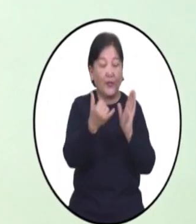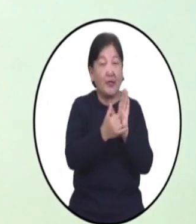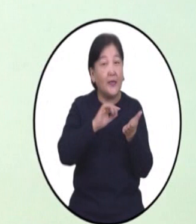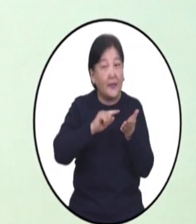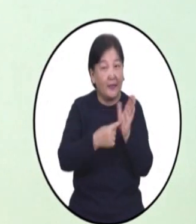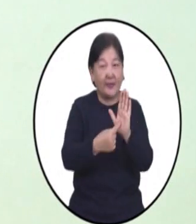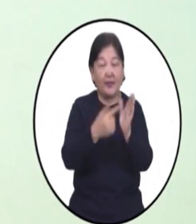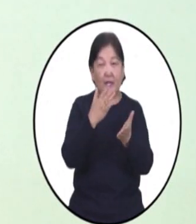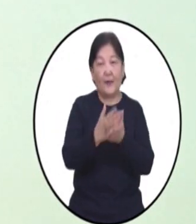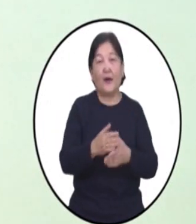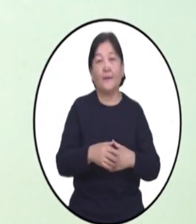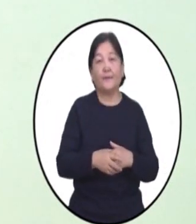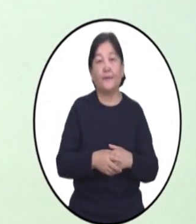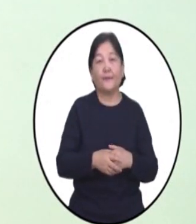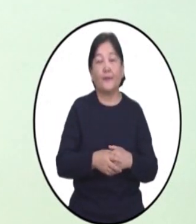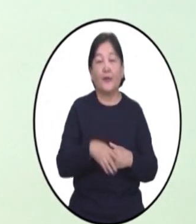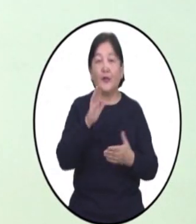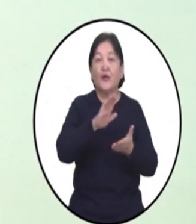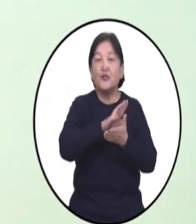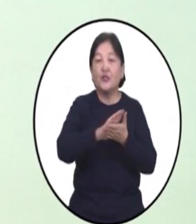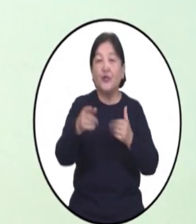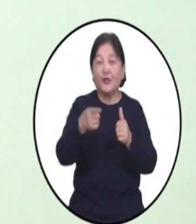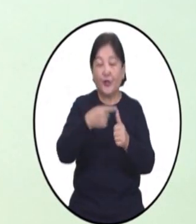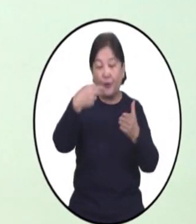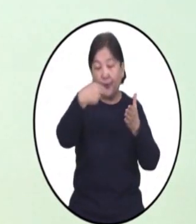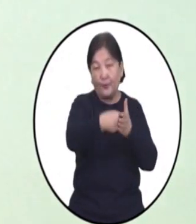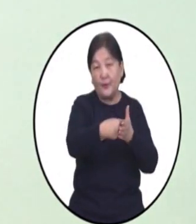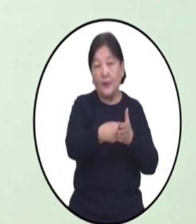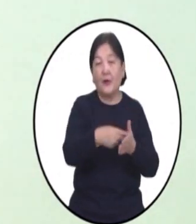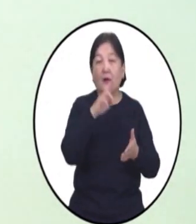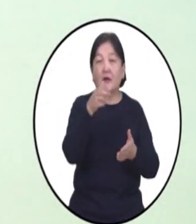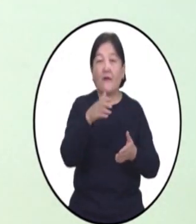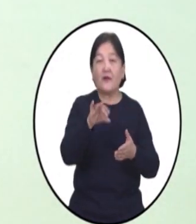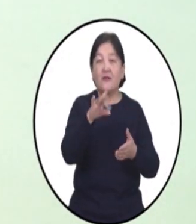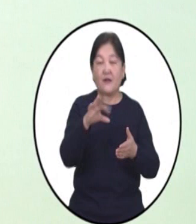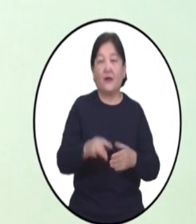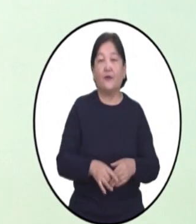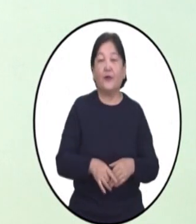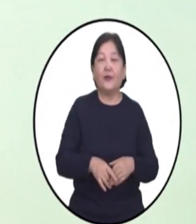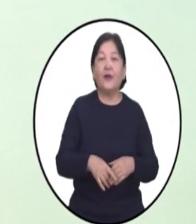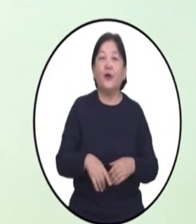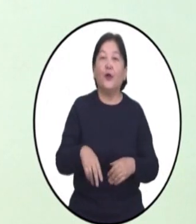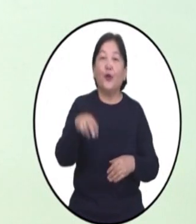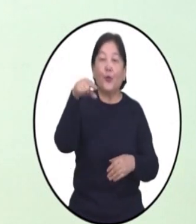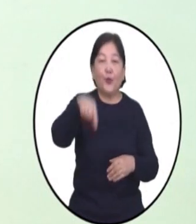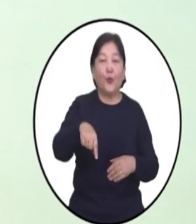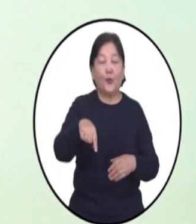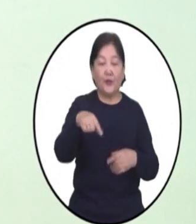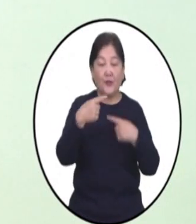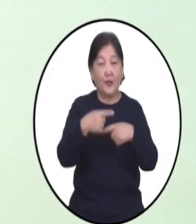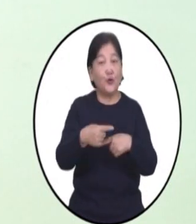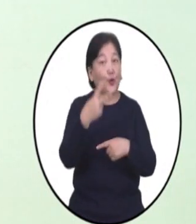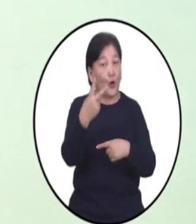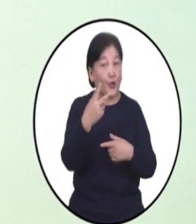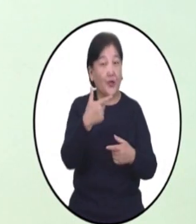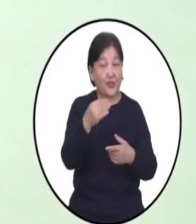бол кавертел гэж шинэ нэр томьёо орж ирж байна. Тэгэхээр дунд кавертел нь бол Q2 гэсэн тэмдэглэгээгээр явж байна. Өөрөөр хэлэх